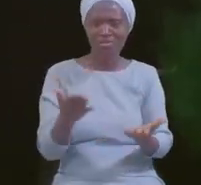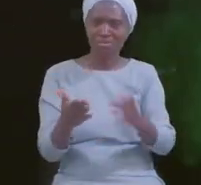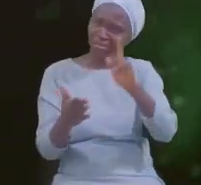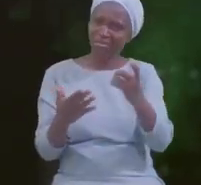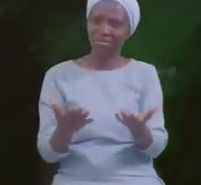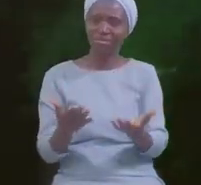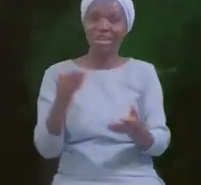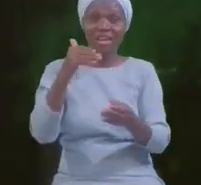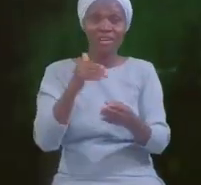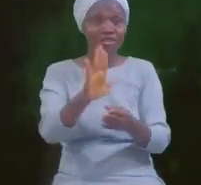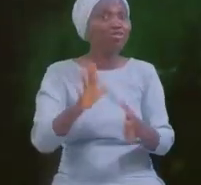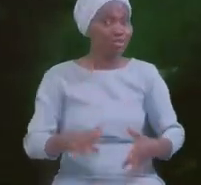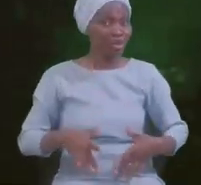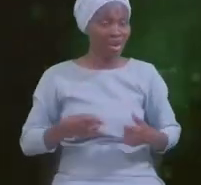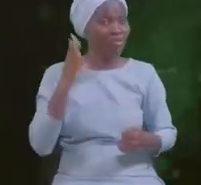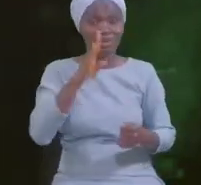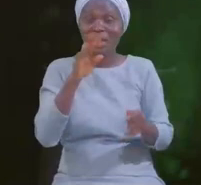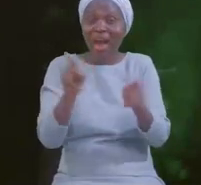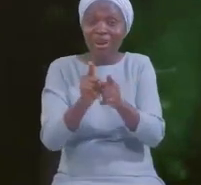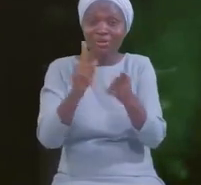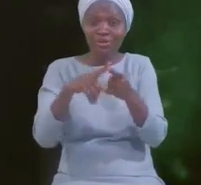sera selon le plan du ciel.